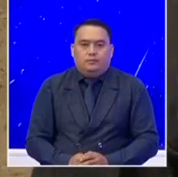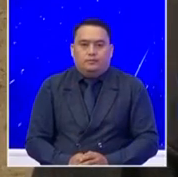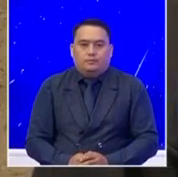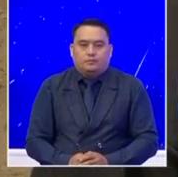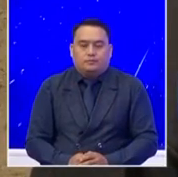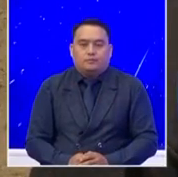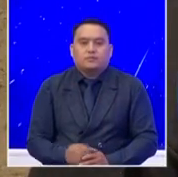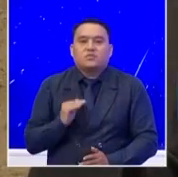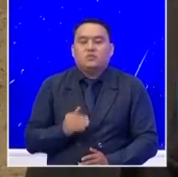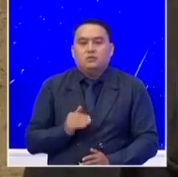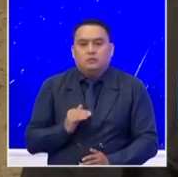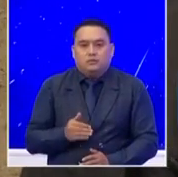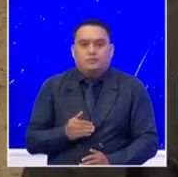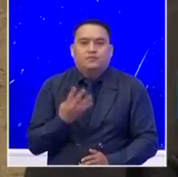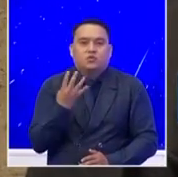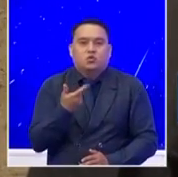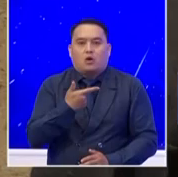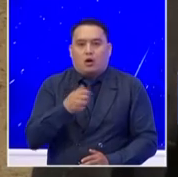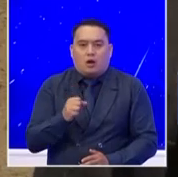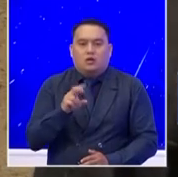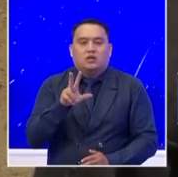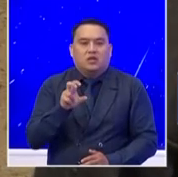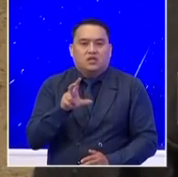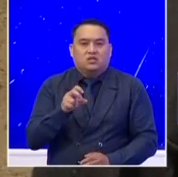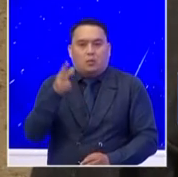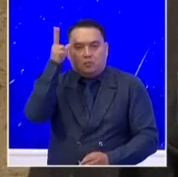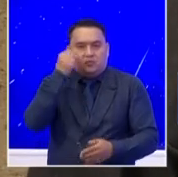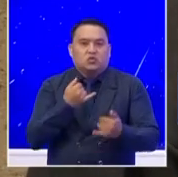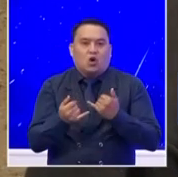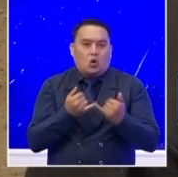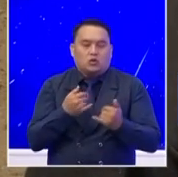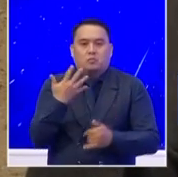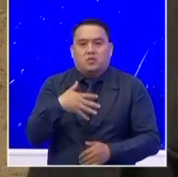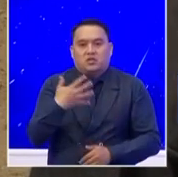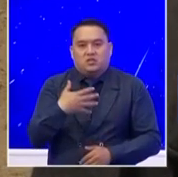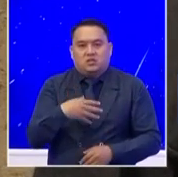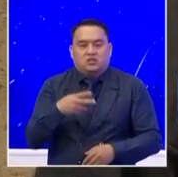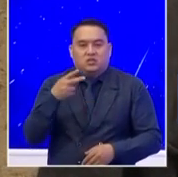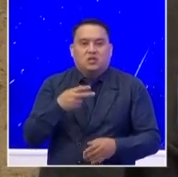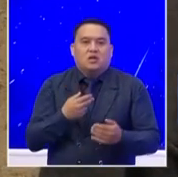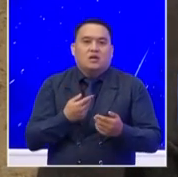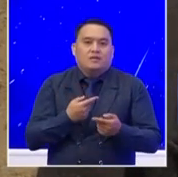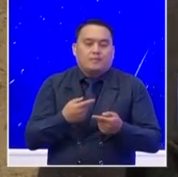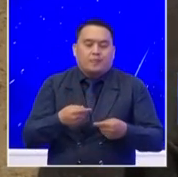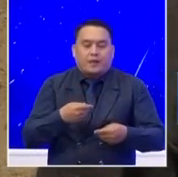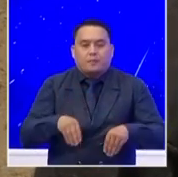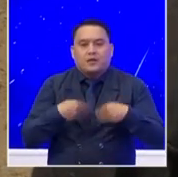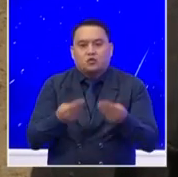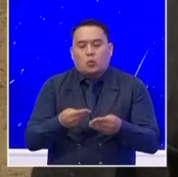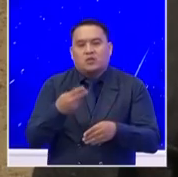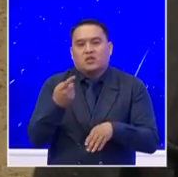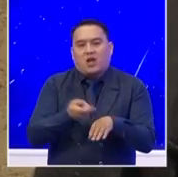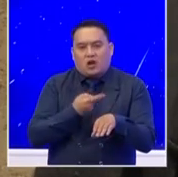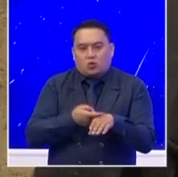В крестьянском хозяйстве «Ренат» из 400 гектаров 300 отведено под пшеницу, на 50 засеяли ячмень, 20 отвели под картофель.